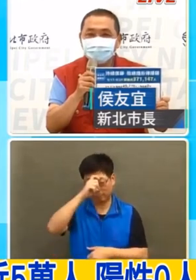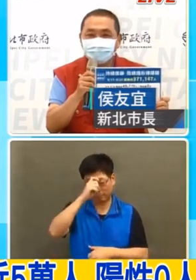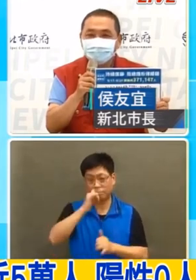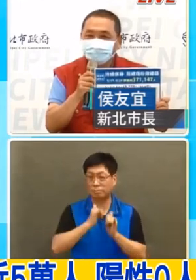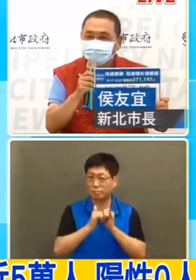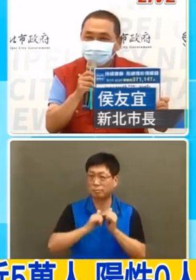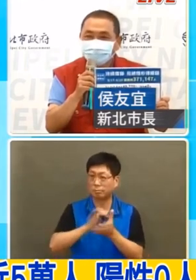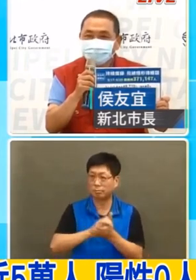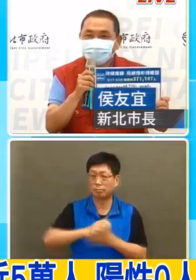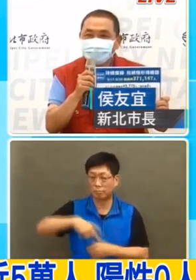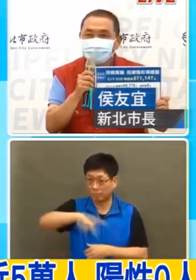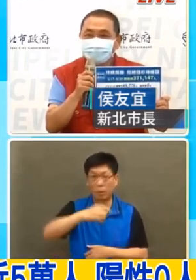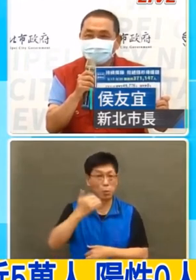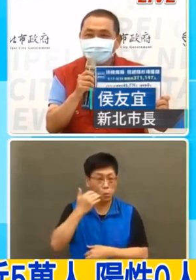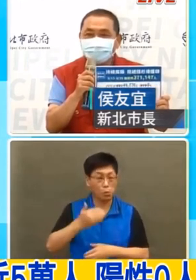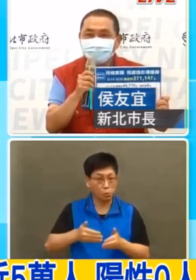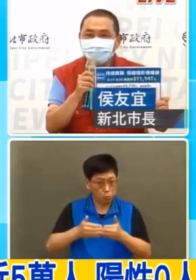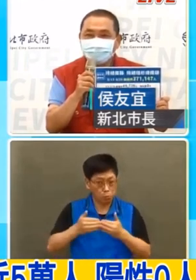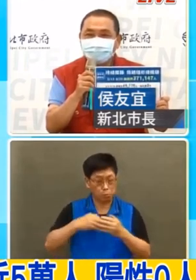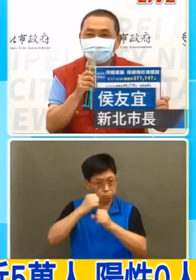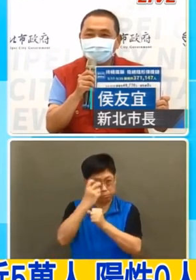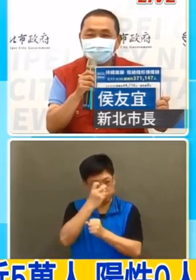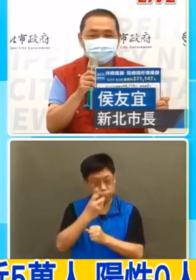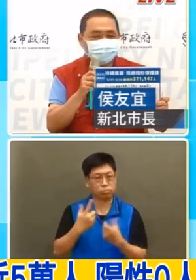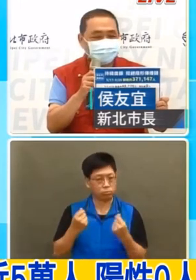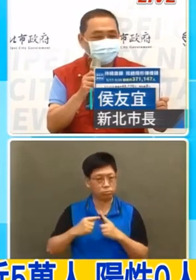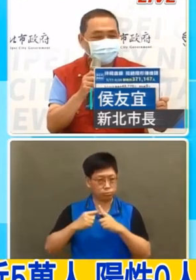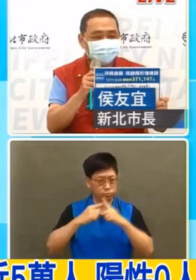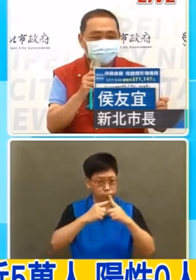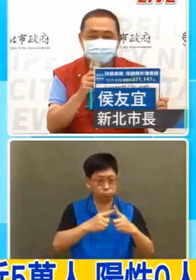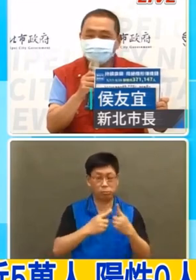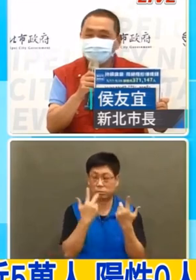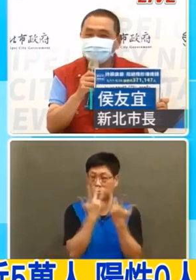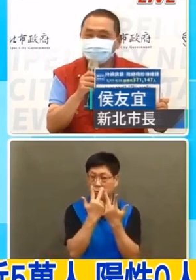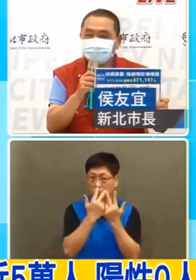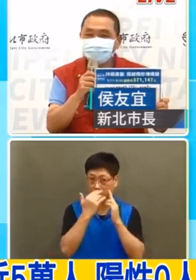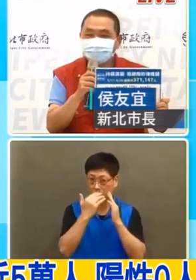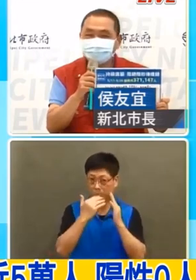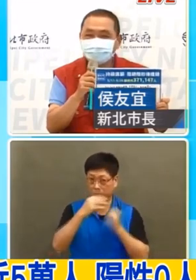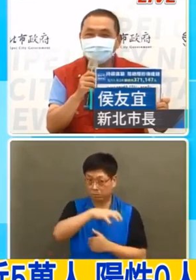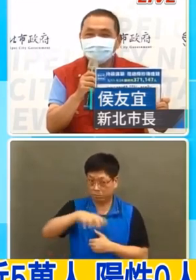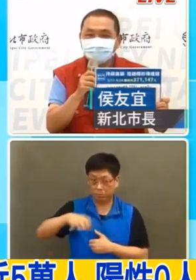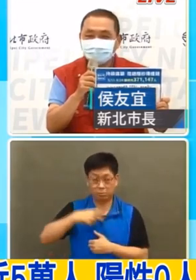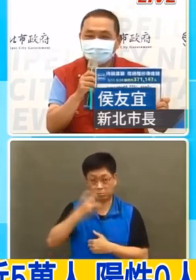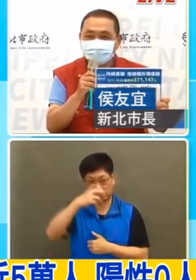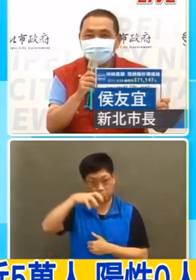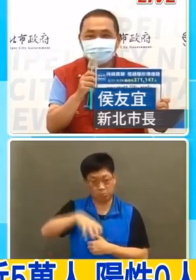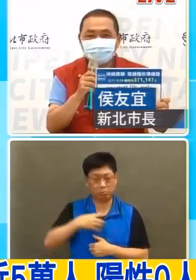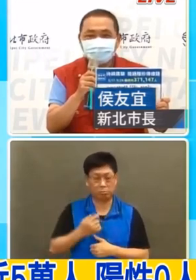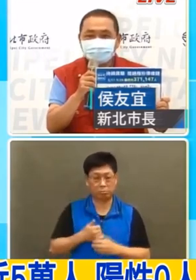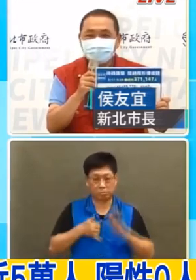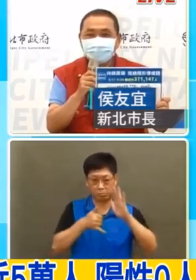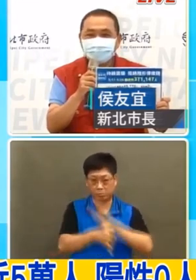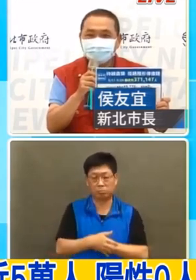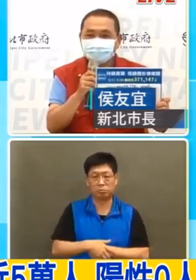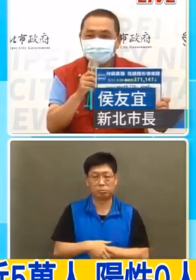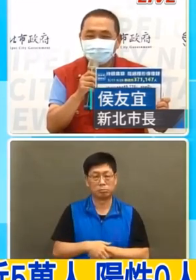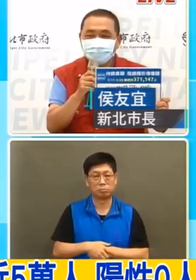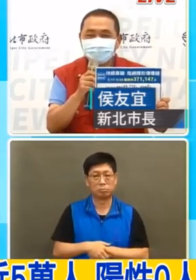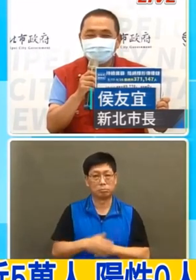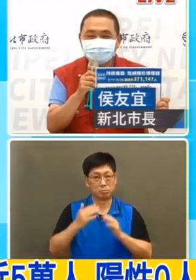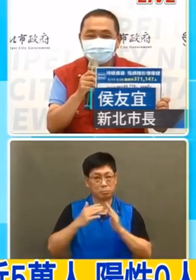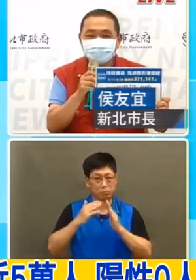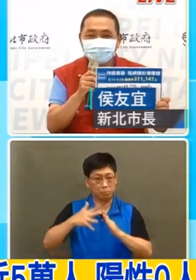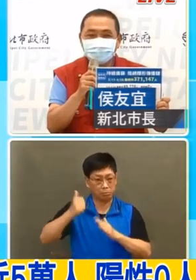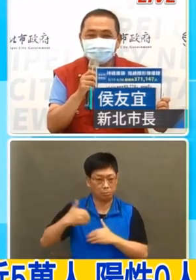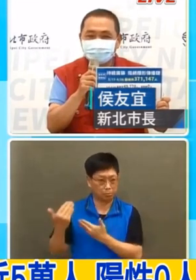朋友，只要你需要筛检，都可以到新北市的筛检站来筛检。市长欢